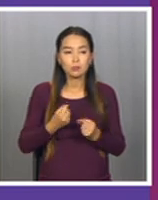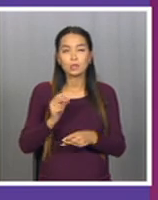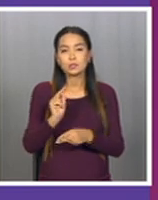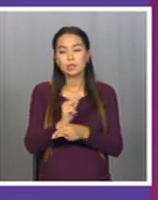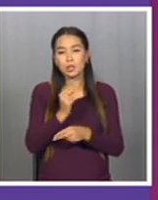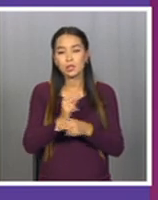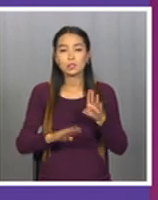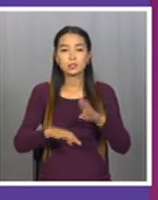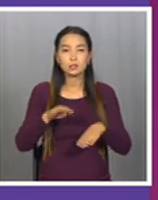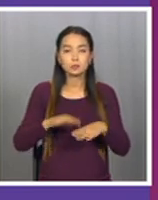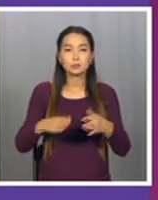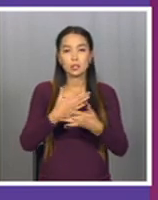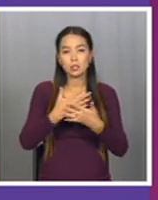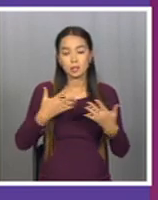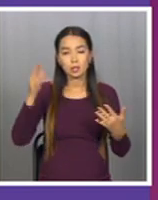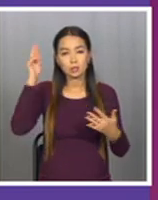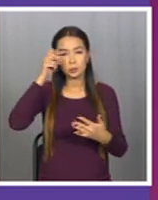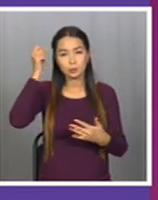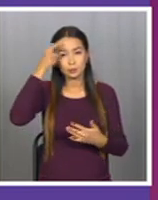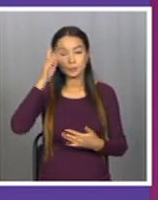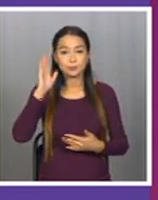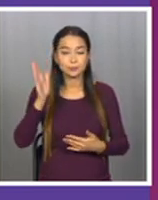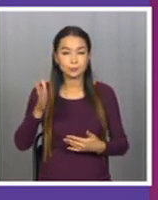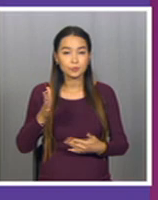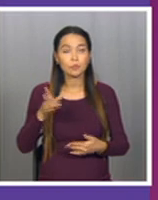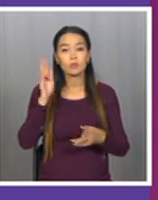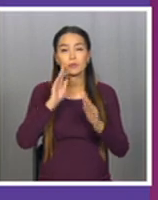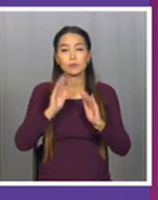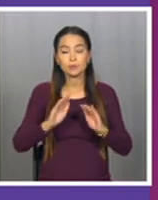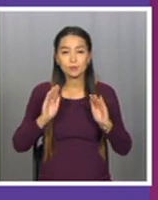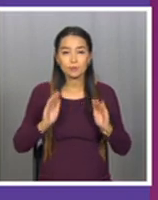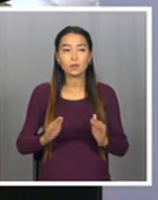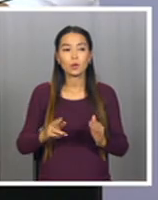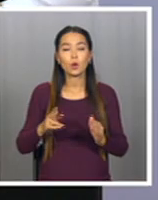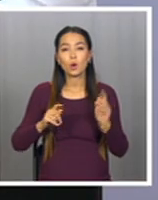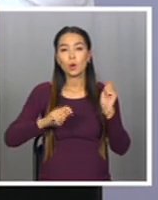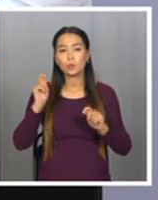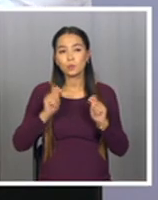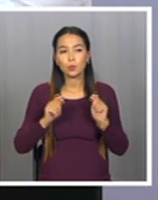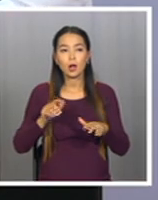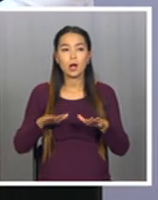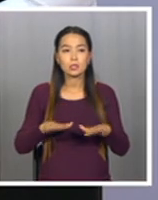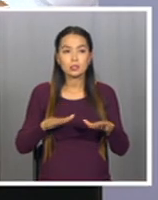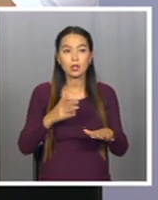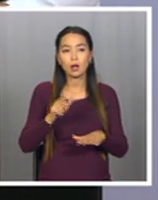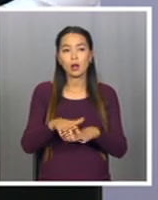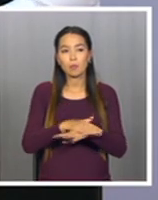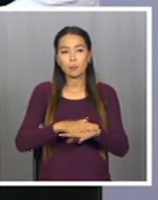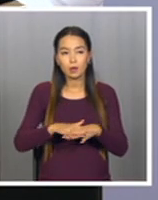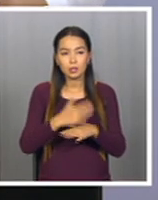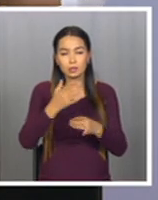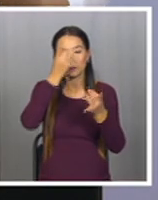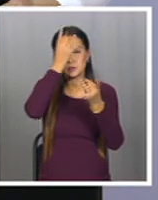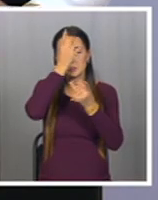туралы білеміз. Оқушылар, көшпелілер отырықшы халықтың мәдени